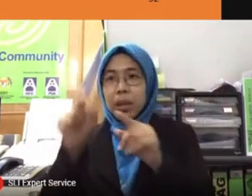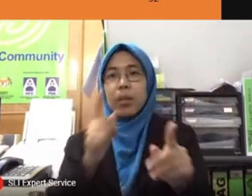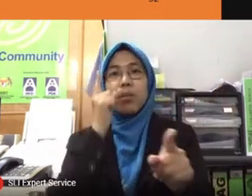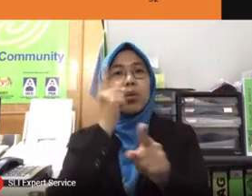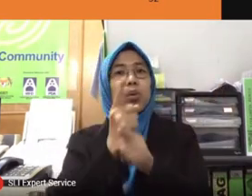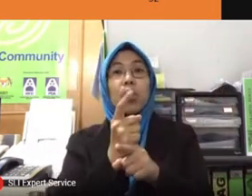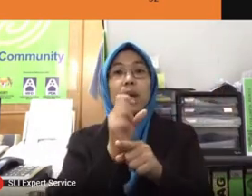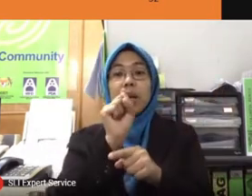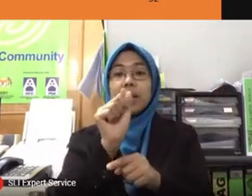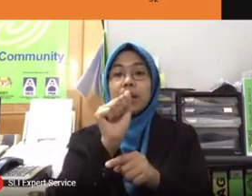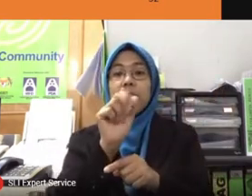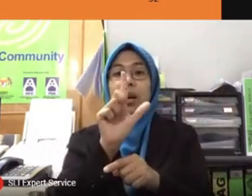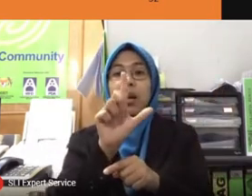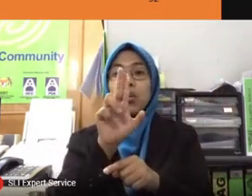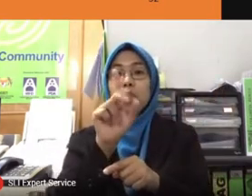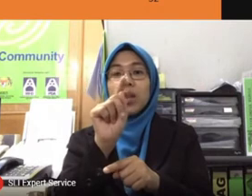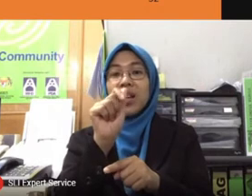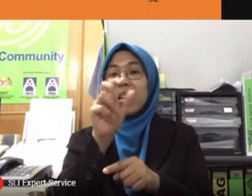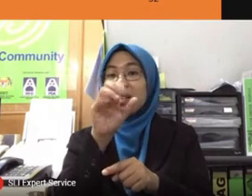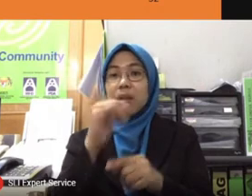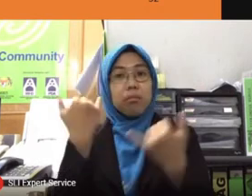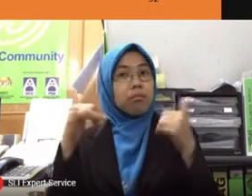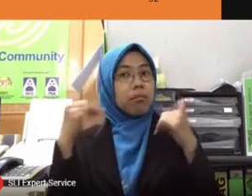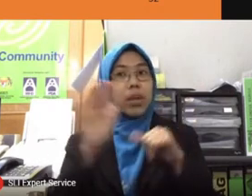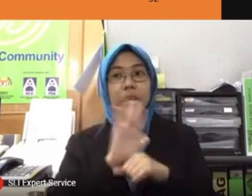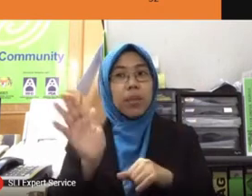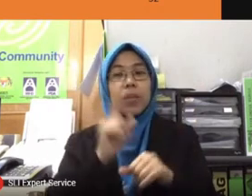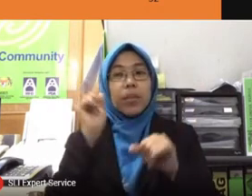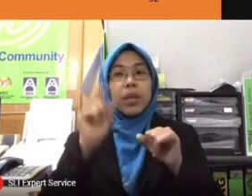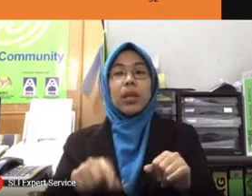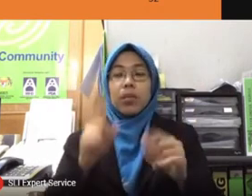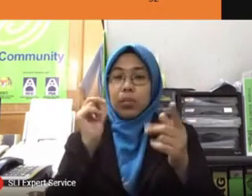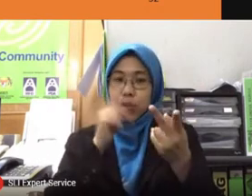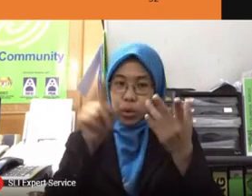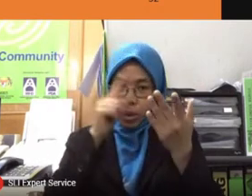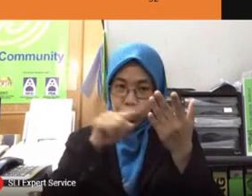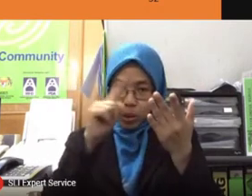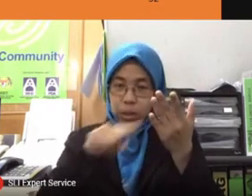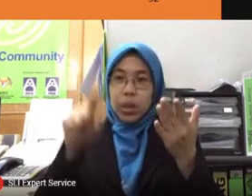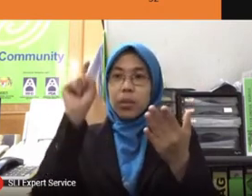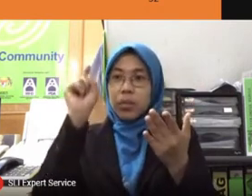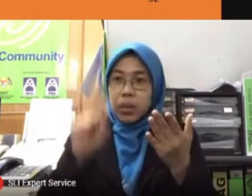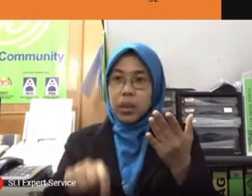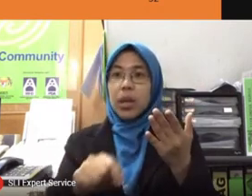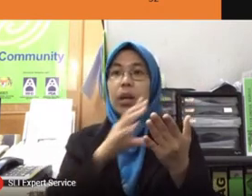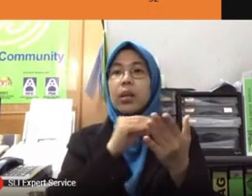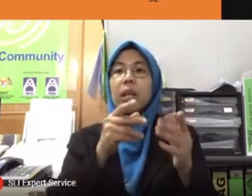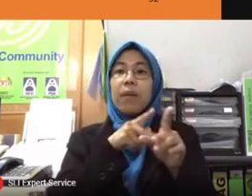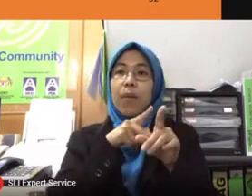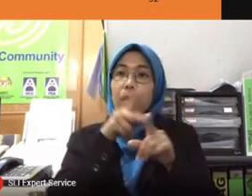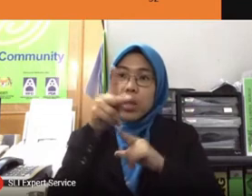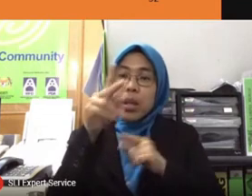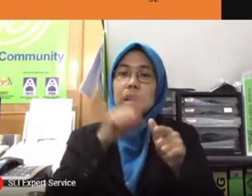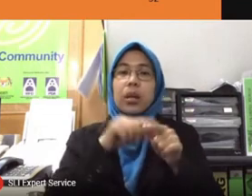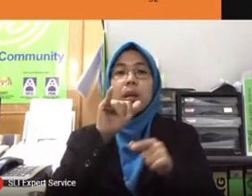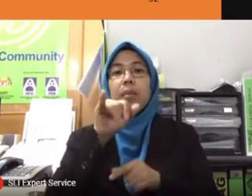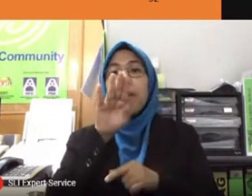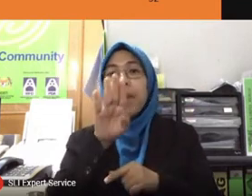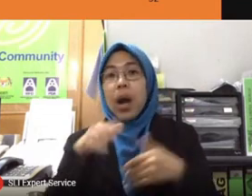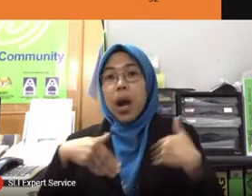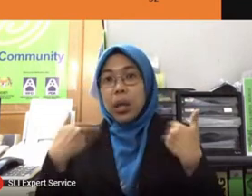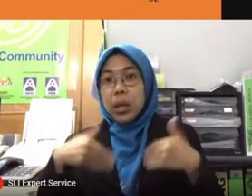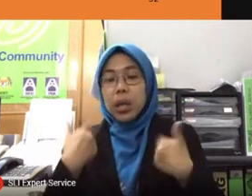buat main-main. Tak boleh ambil sambil lewa. Kita kena check, double check. Kalau profesor yang berbahagia, kalau